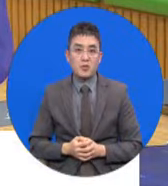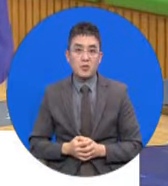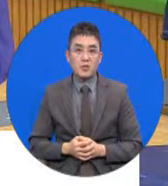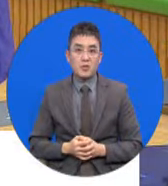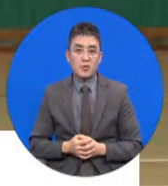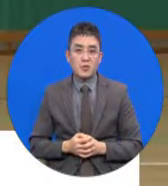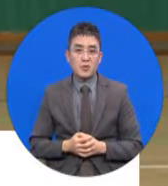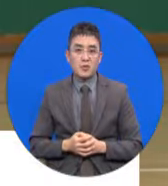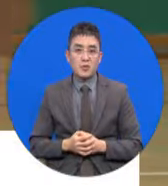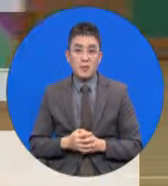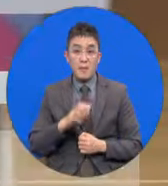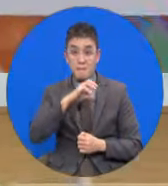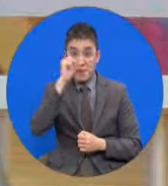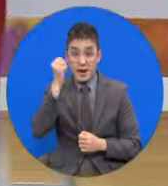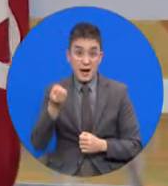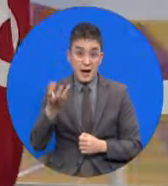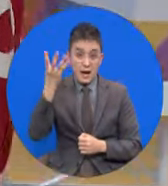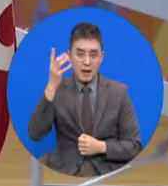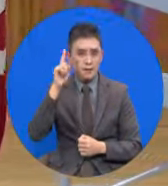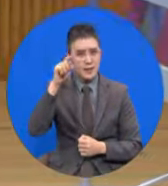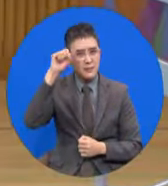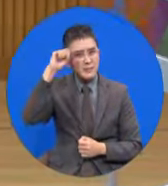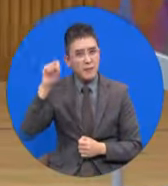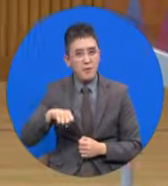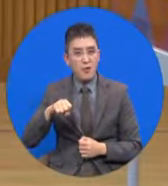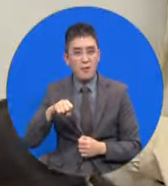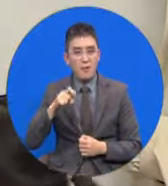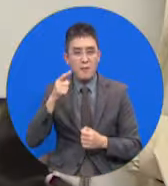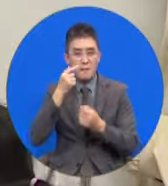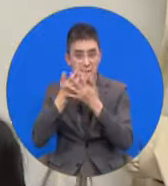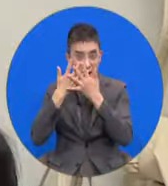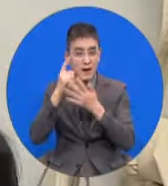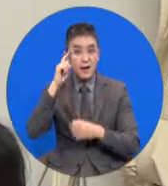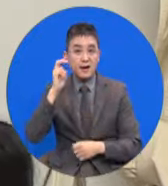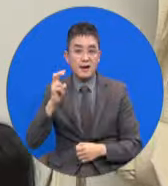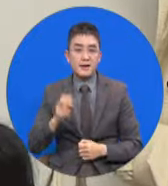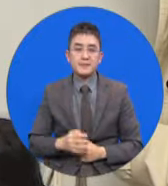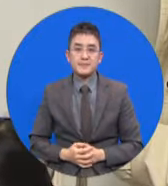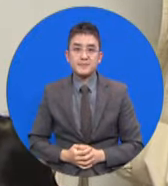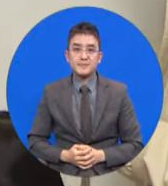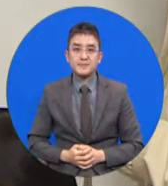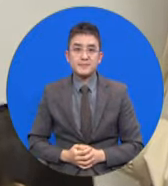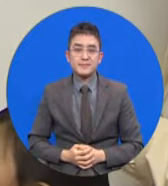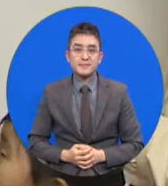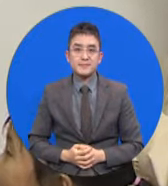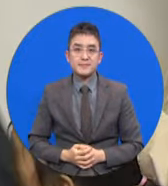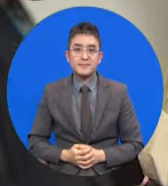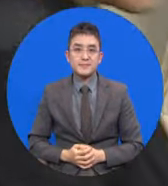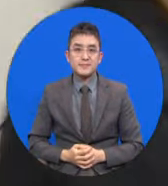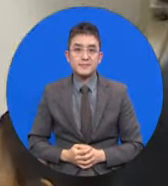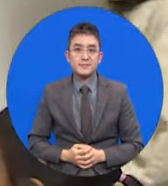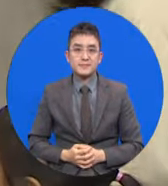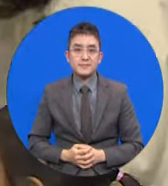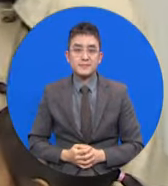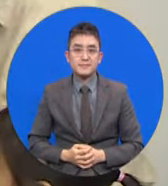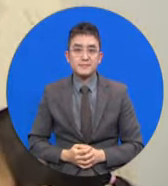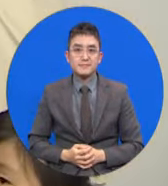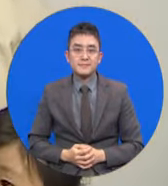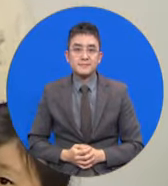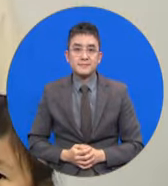2시 전으로 나올 것으로 전망됩니다. 지금까지 서울 종로구 치매안심센터 투표소에서 채널A 뉴스